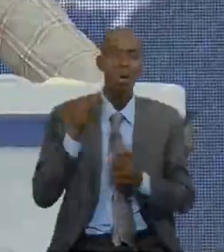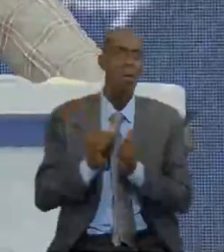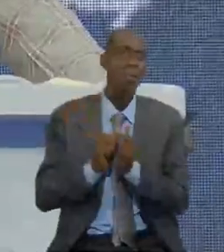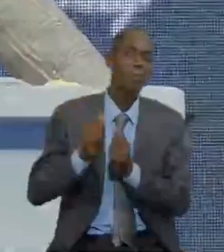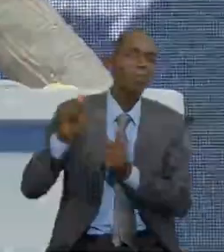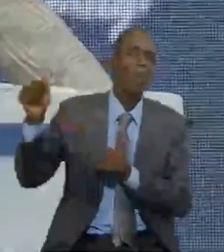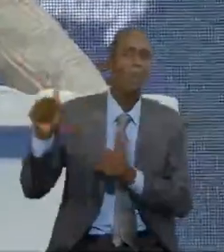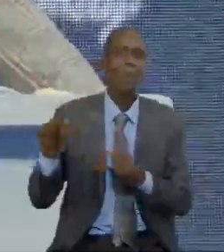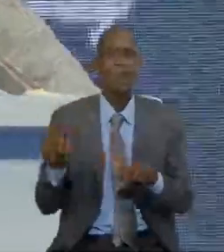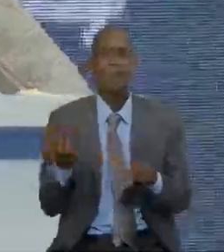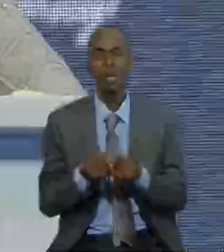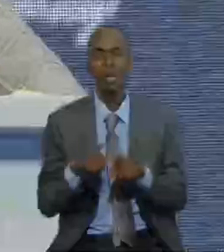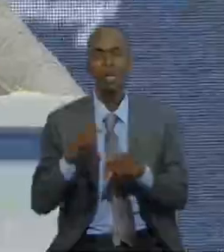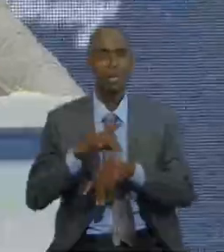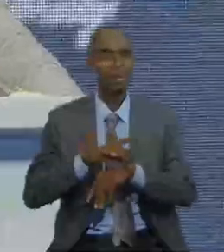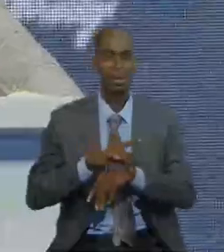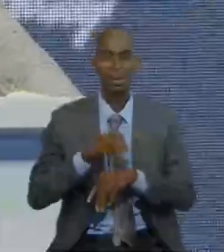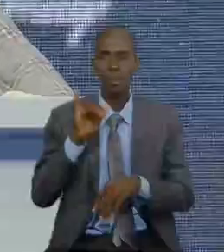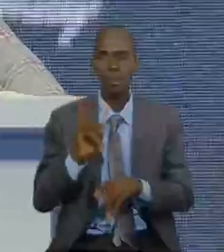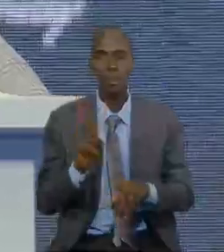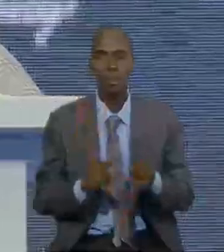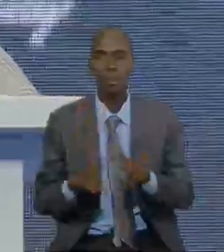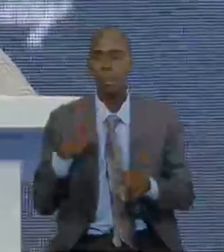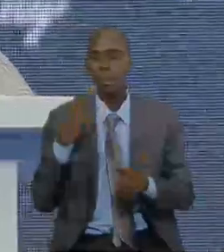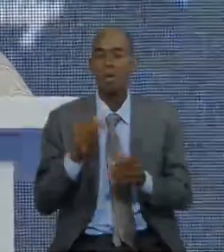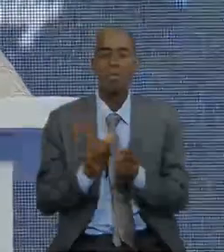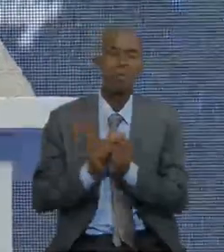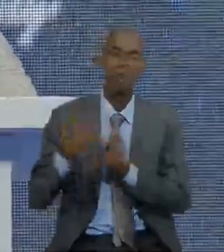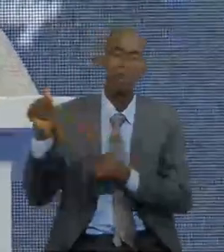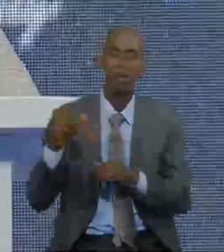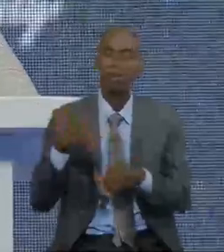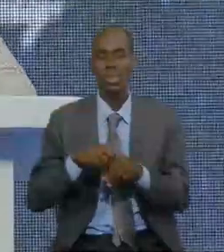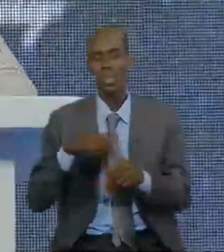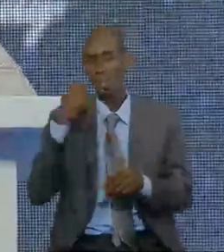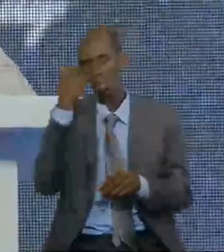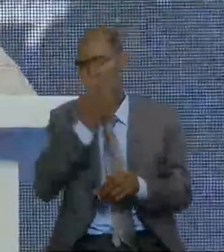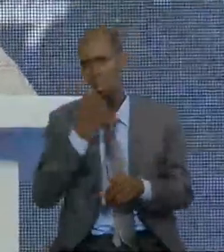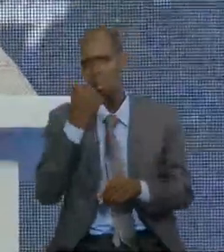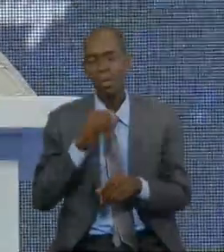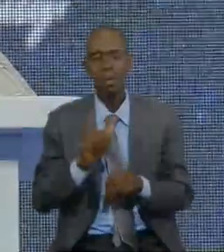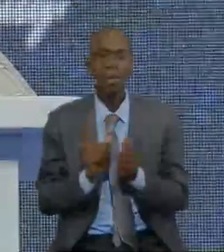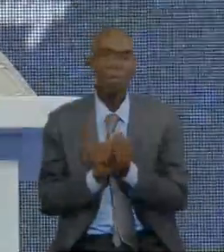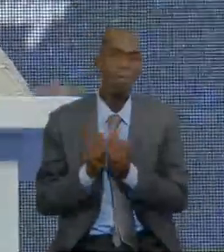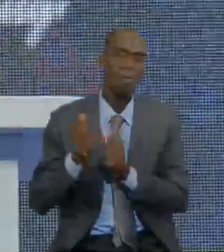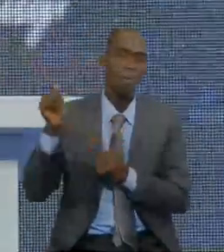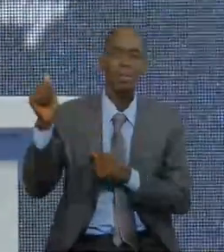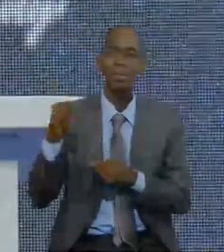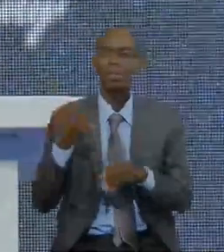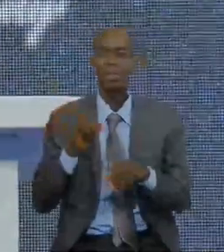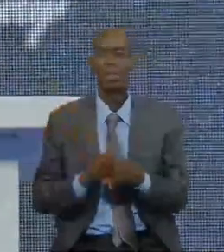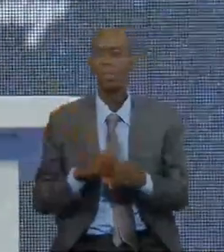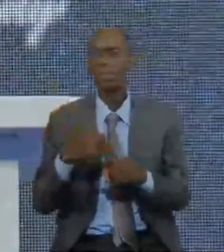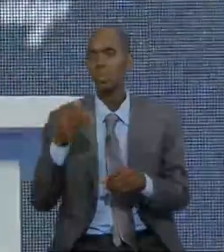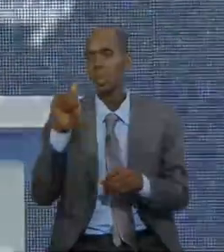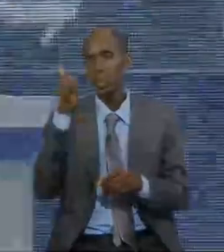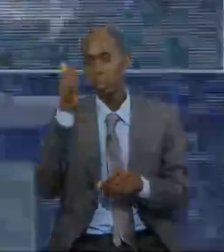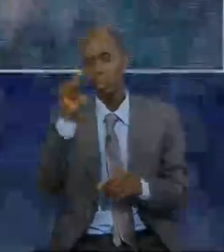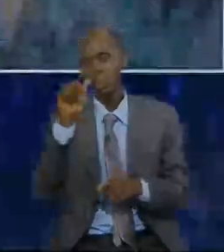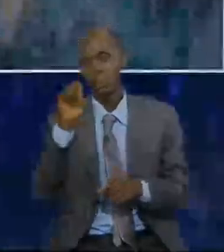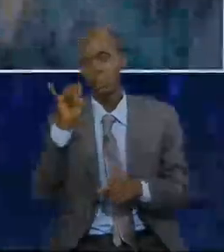païens qui était loin en Afrique qui était loin en Asie